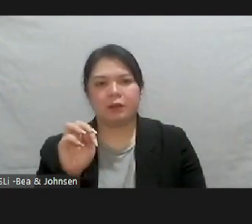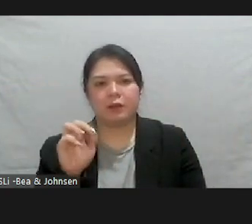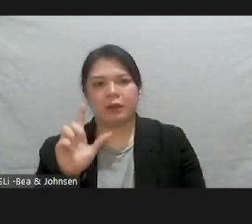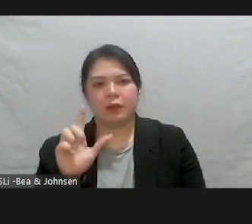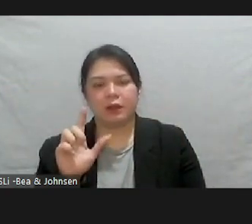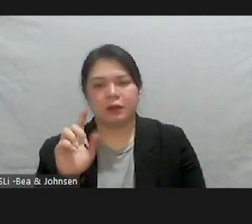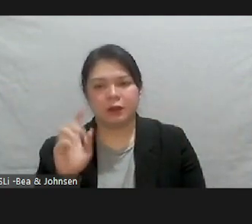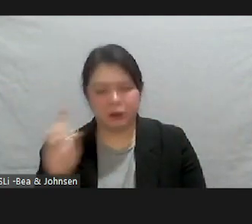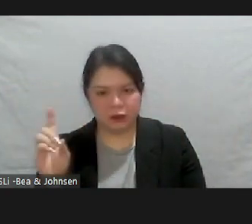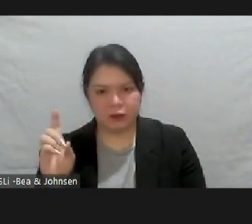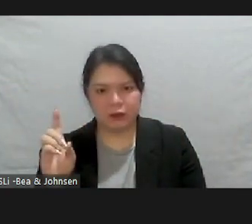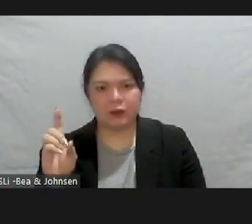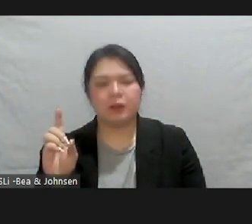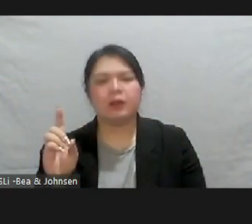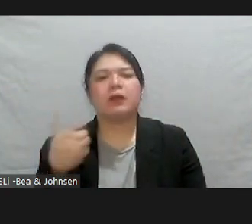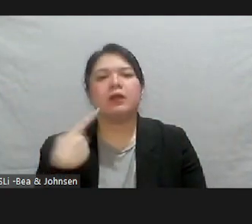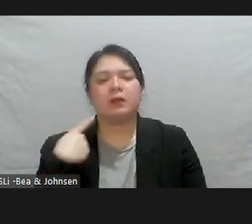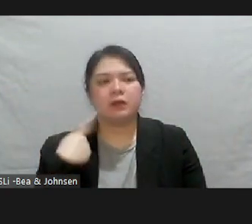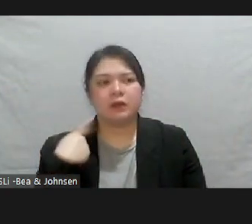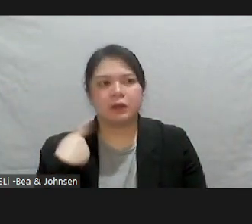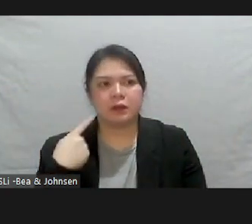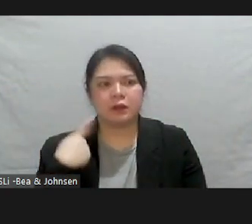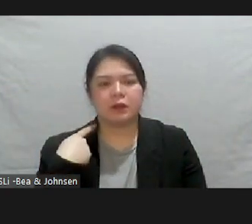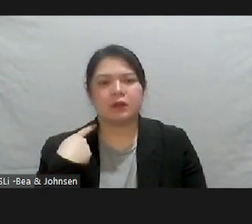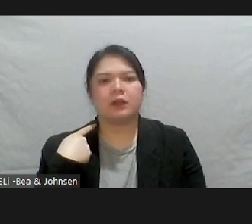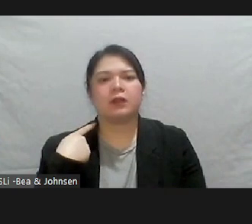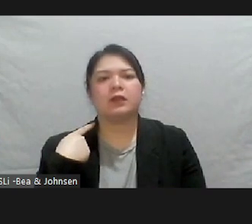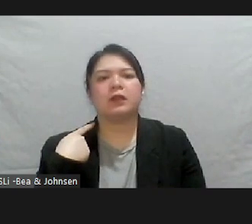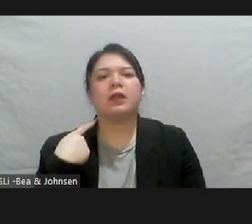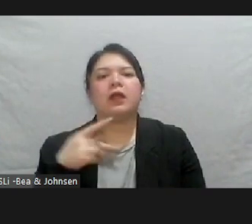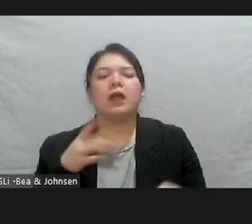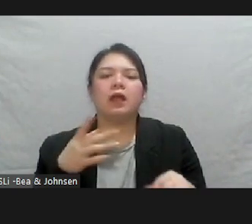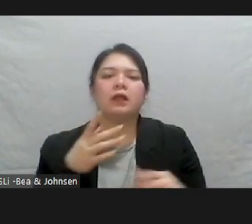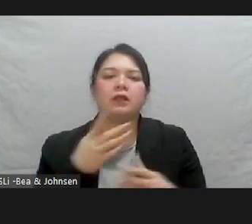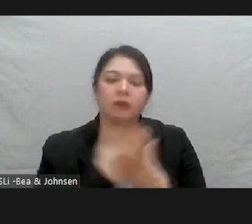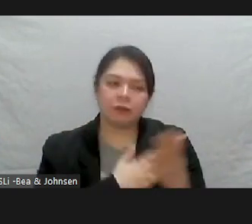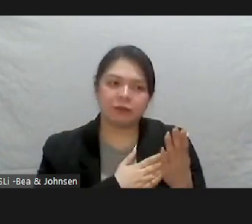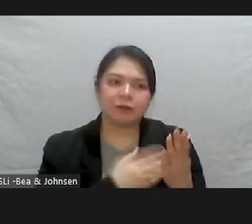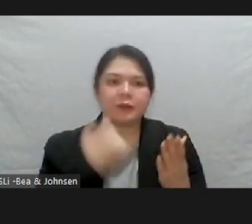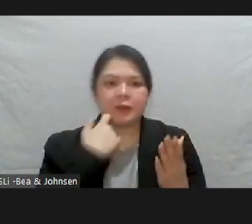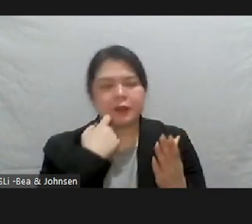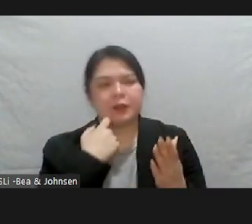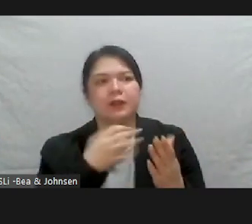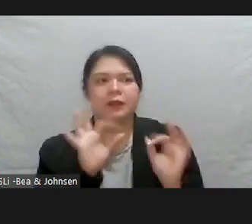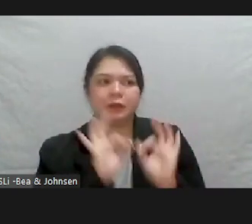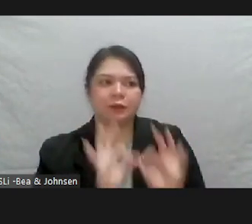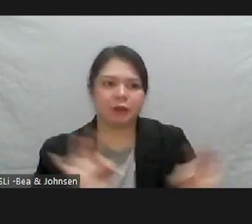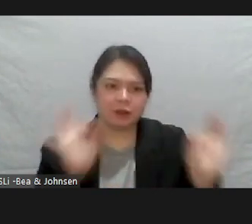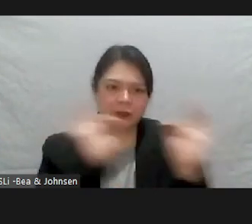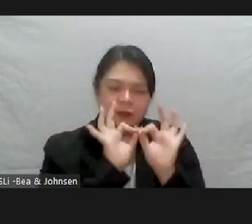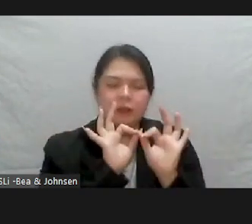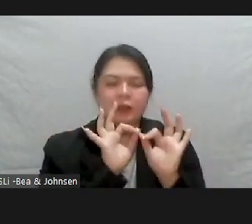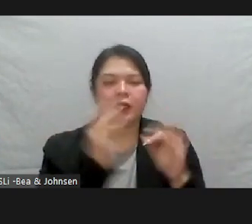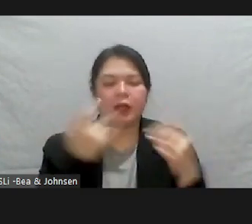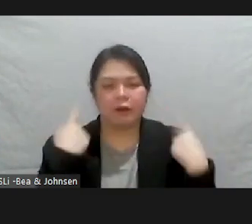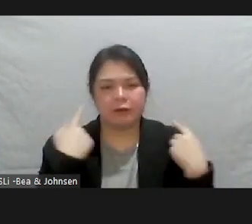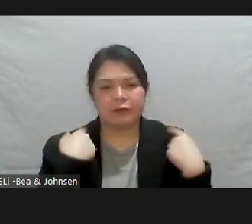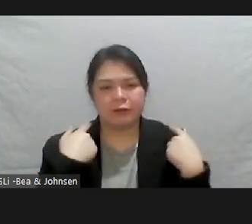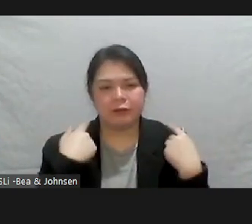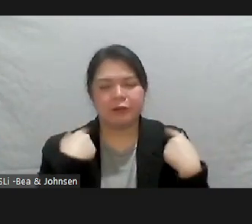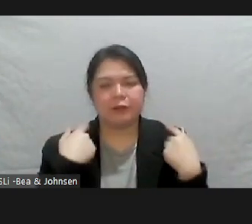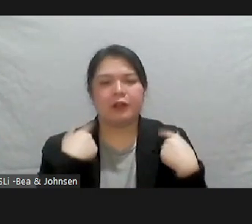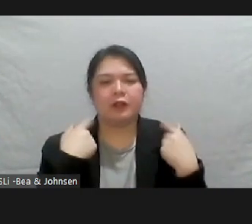MLE, ano, o Mother Tongue-Based Multilingual Education. Ilan na sa mga nabanggit niya, yung kahalagahan ng pagkakaroon ng mga